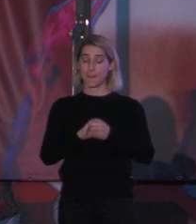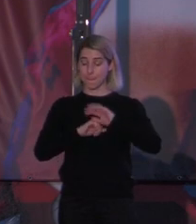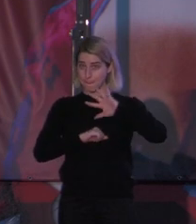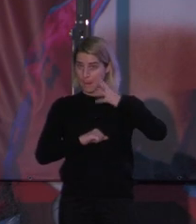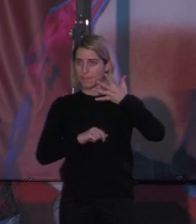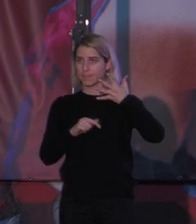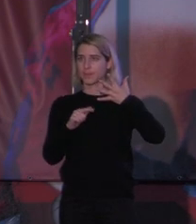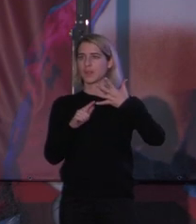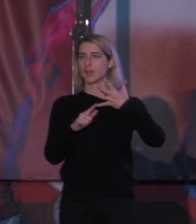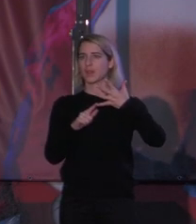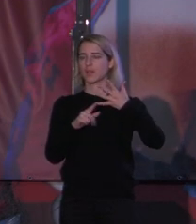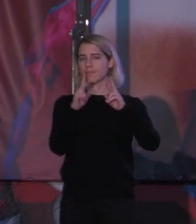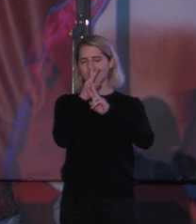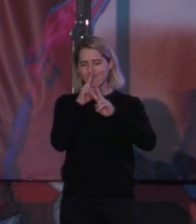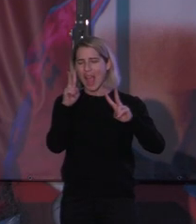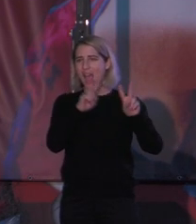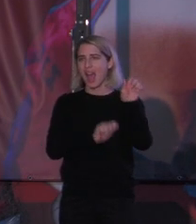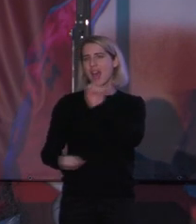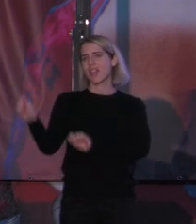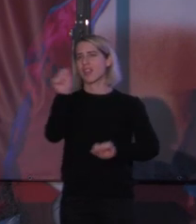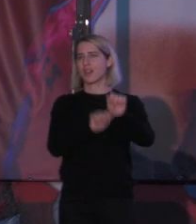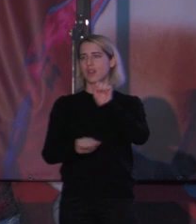Προτεραιότητα νούμερο 5. Καθαριότητα.